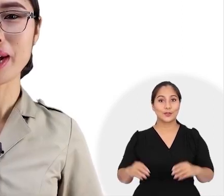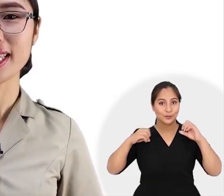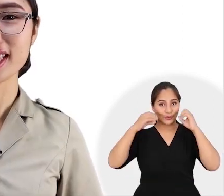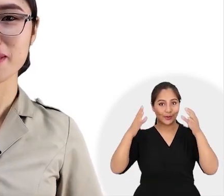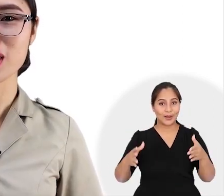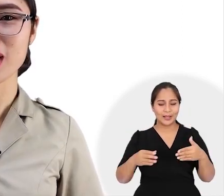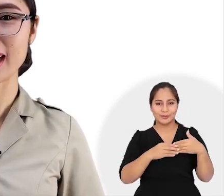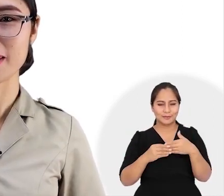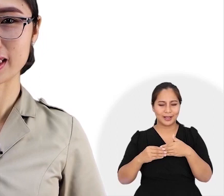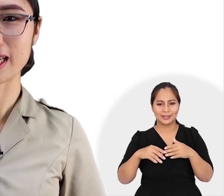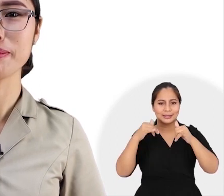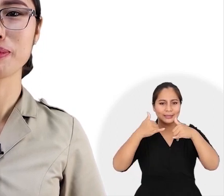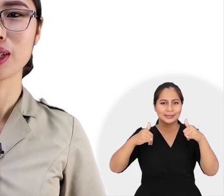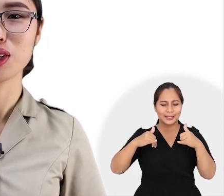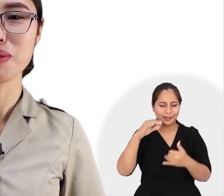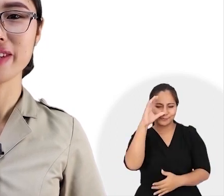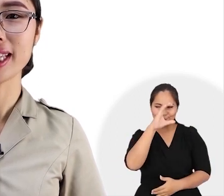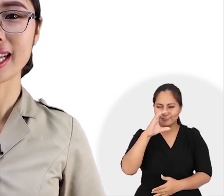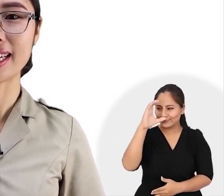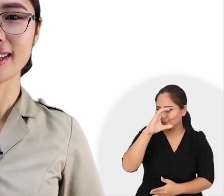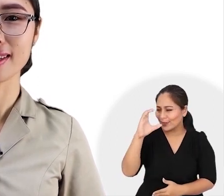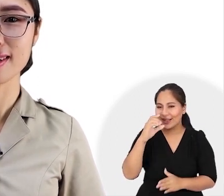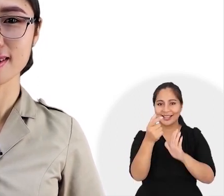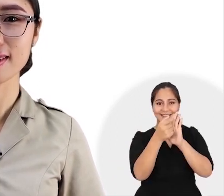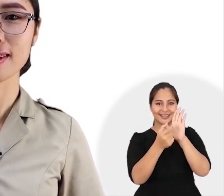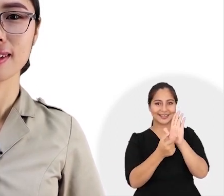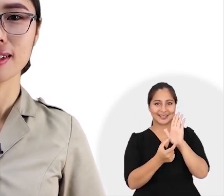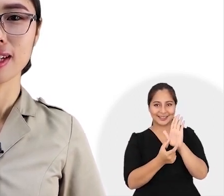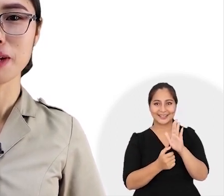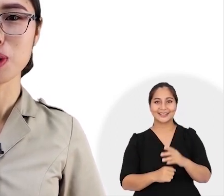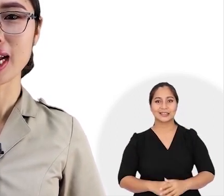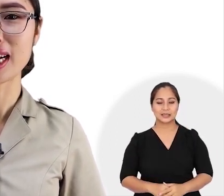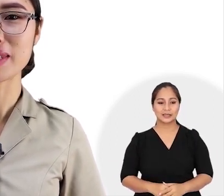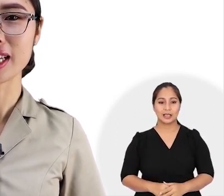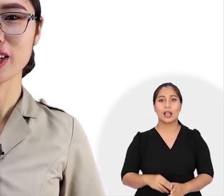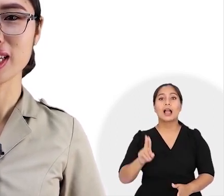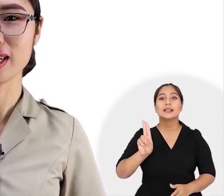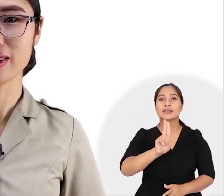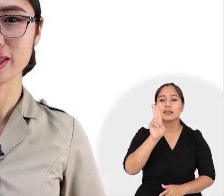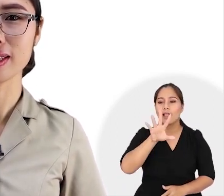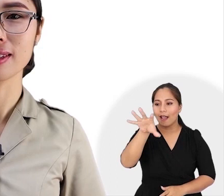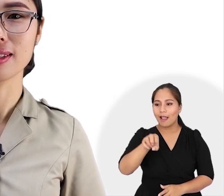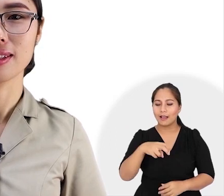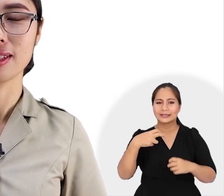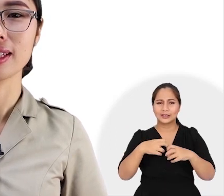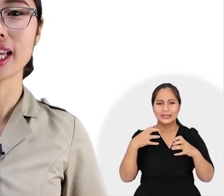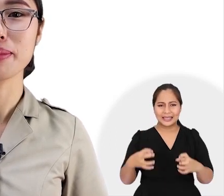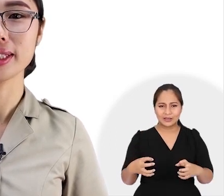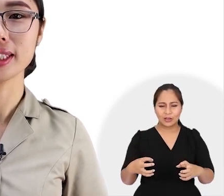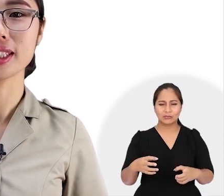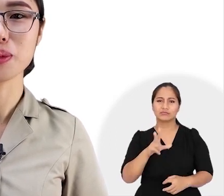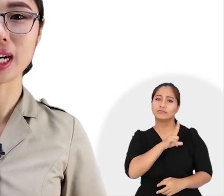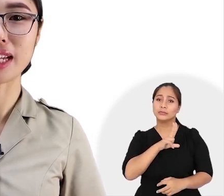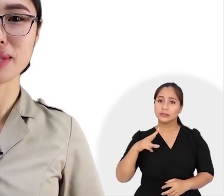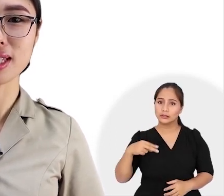ครูจะพาลิ้นเกมซ่องหาคำศัพท์โดยมีวิธีการลิ้นดังนี้ให้พวกหลานนำไซก้อนหินน้อยหรือแกน